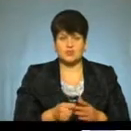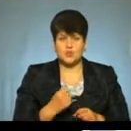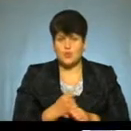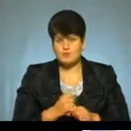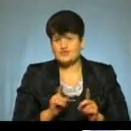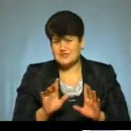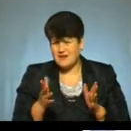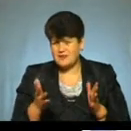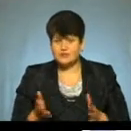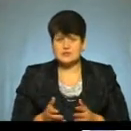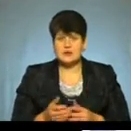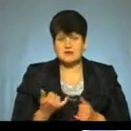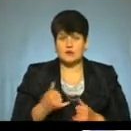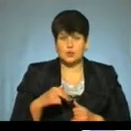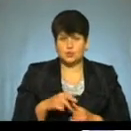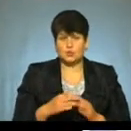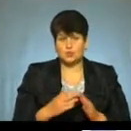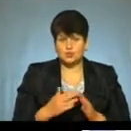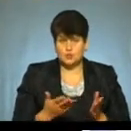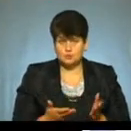сталося. Ось, оце зараз йду додому.